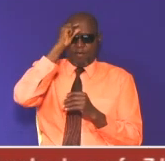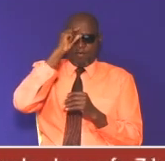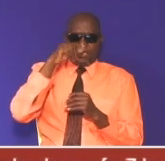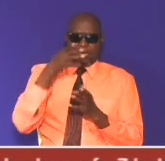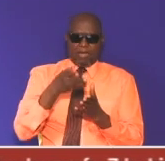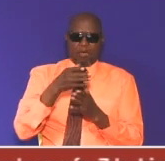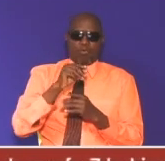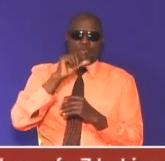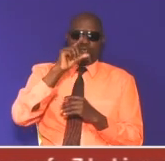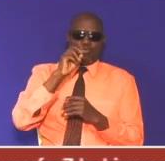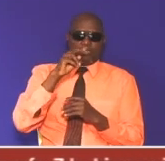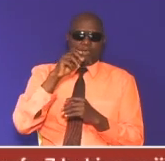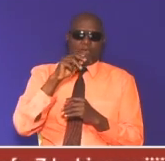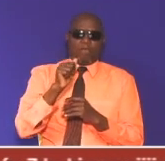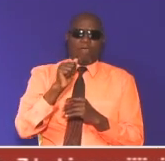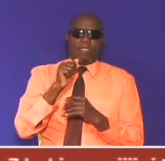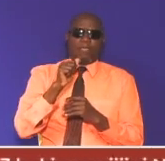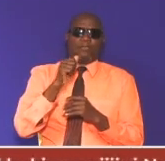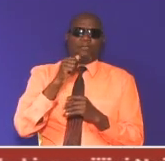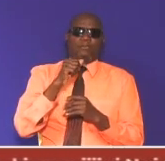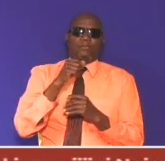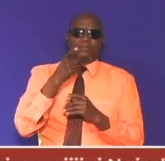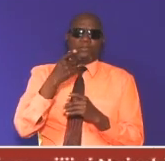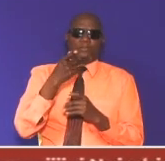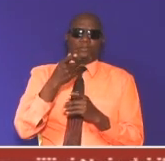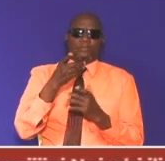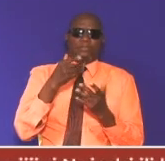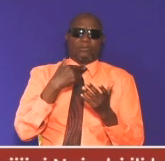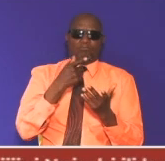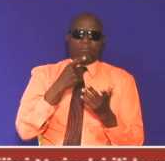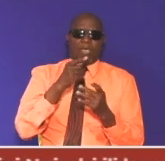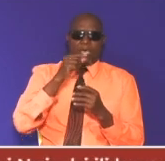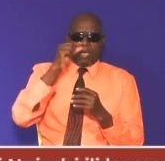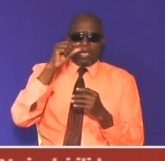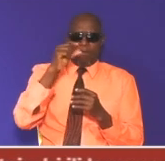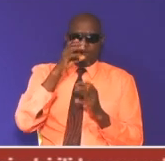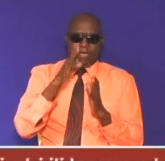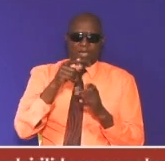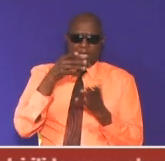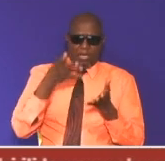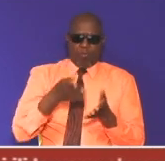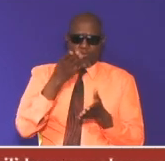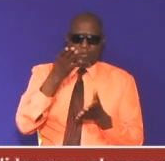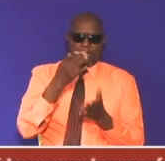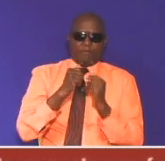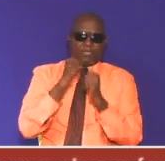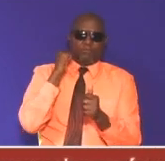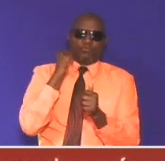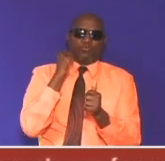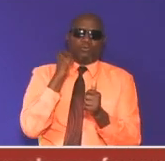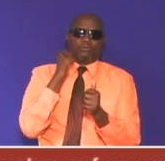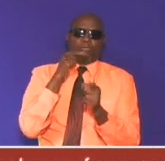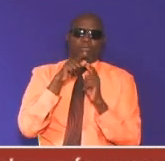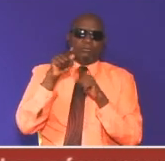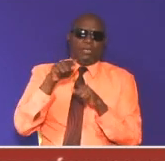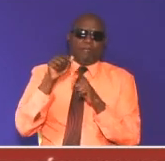ya kaunti ya Bungoma imepuzilia mbali madai hayo. Akizungumza na wanahabari, waziri wa elimu kaunti ya Bungoma, Daktari David